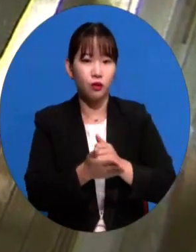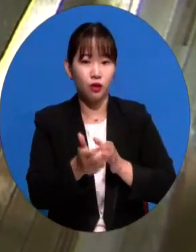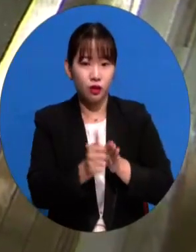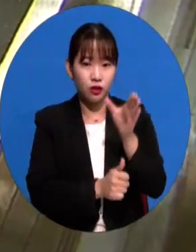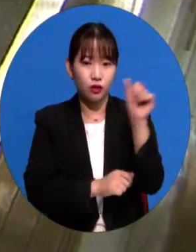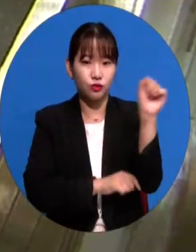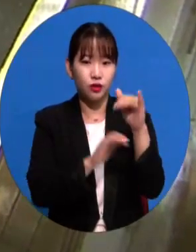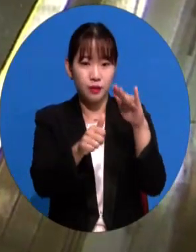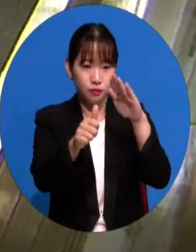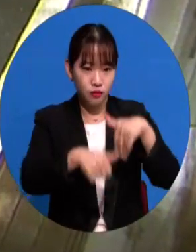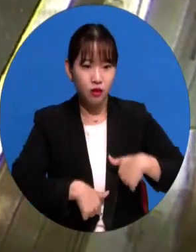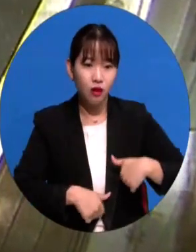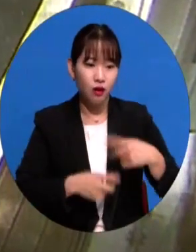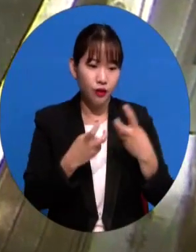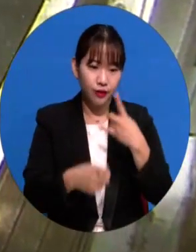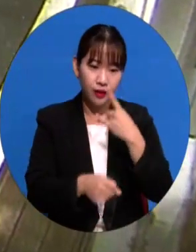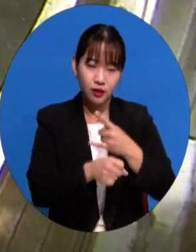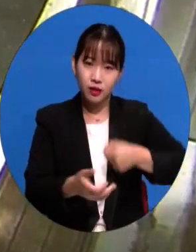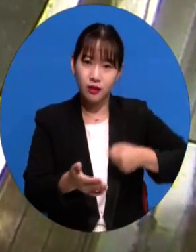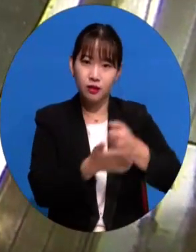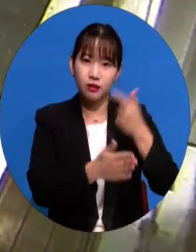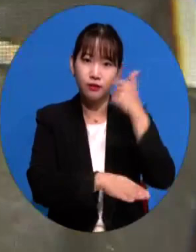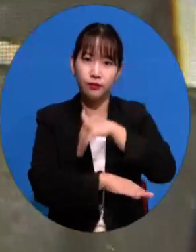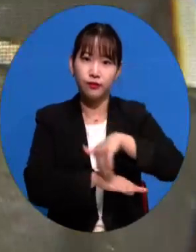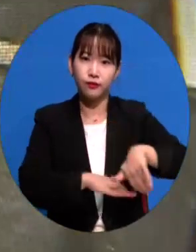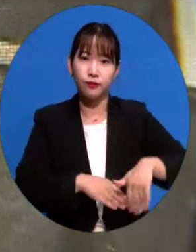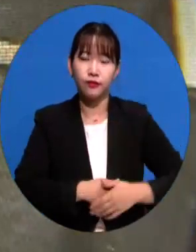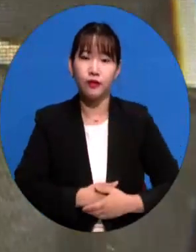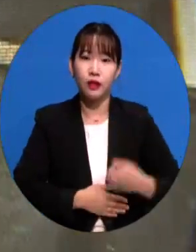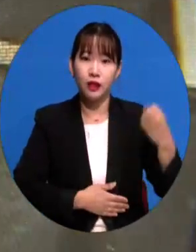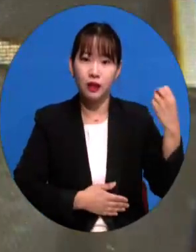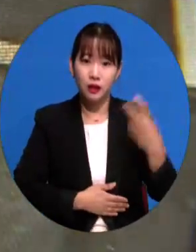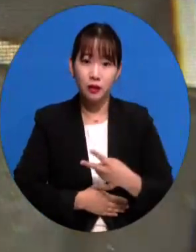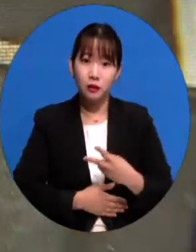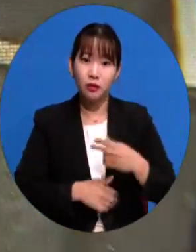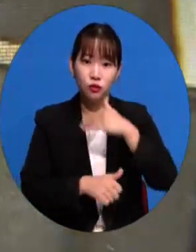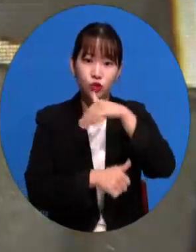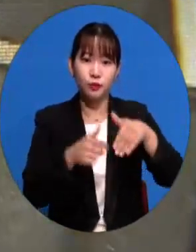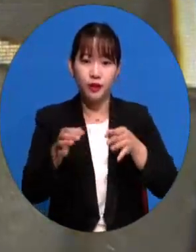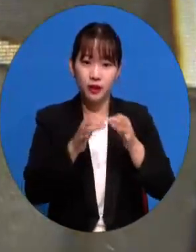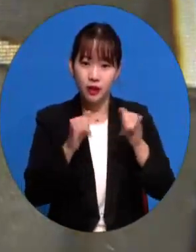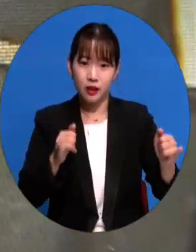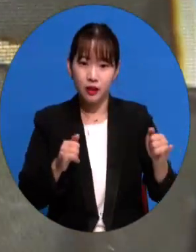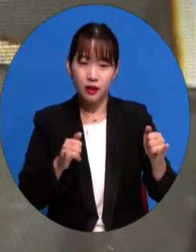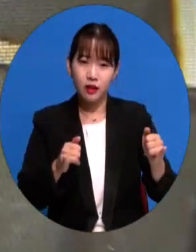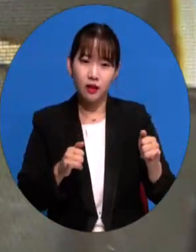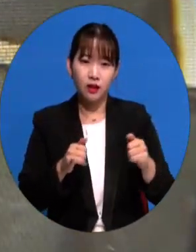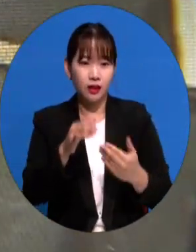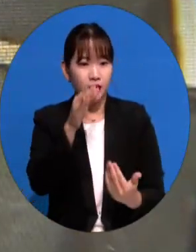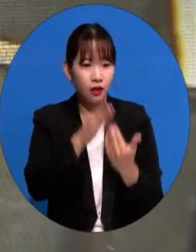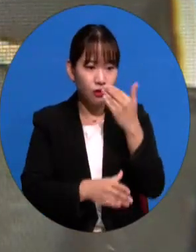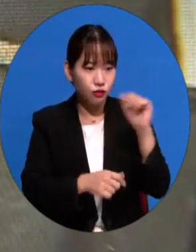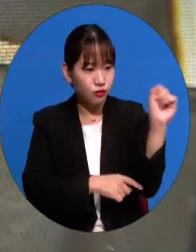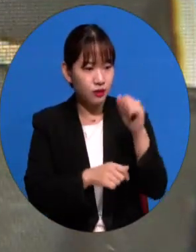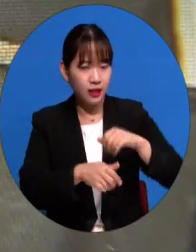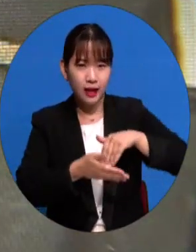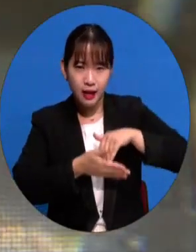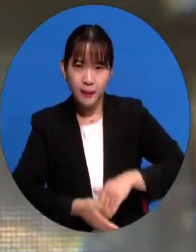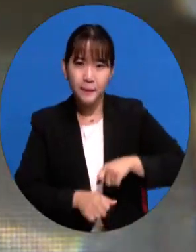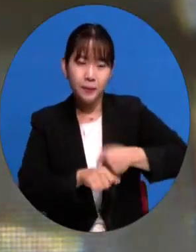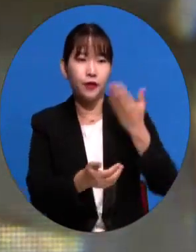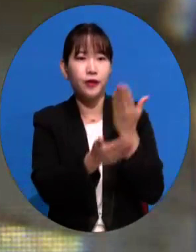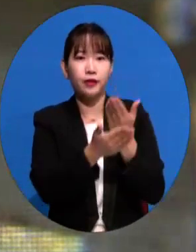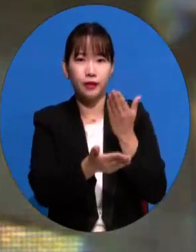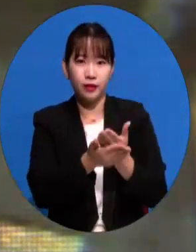운전자를 입건해 신병 처리 방향을 결정할 계획입니다. 한편 주변 상인들은 뜻을 모아 사고를 낸 운전자를 엄하게